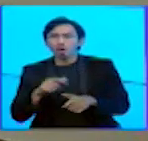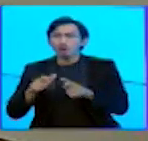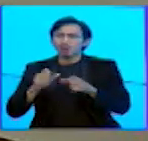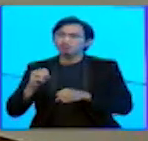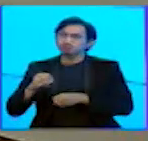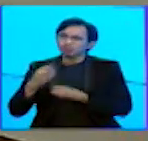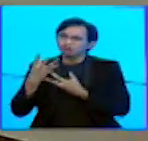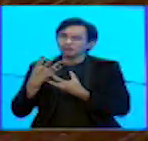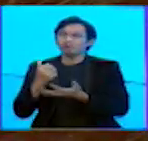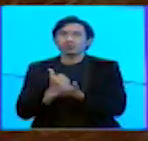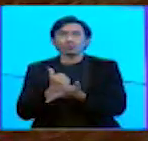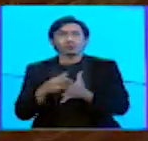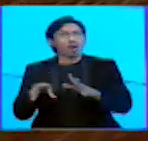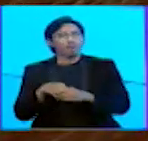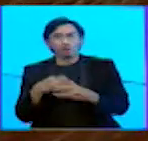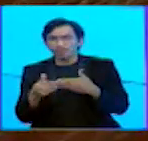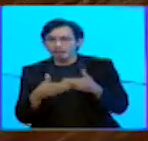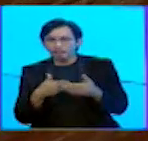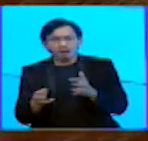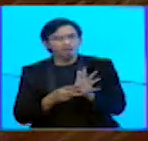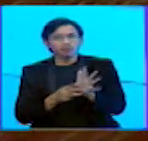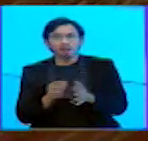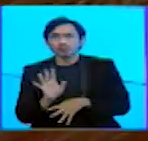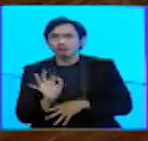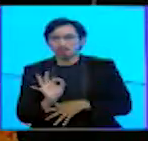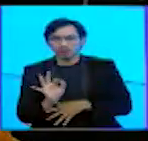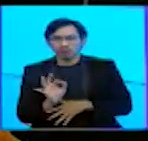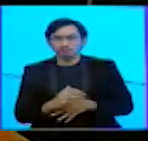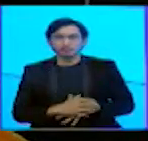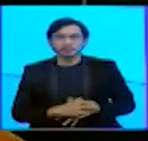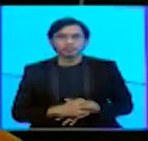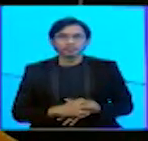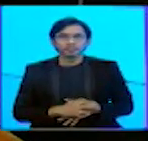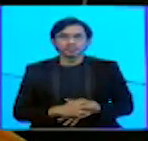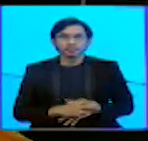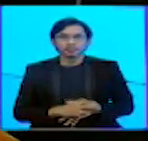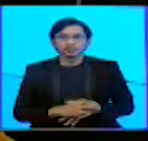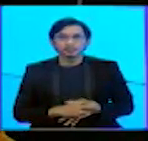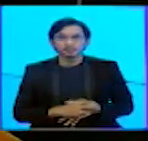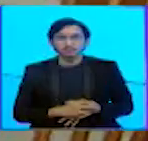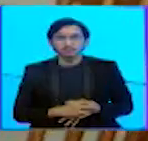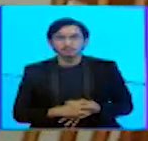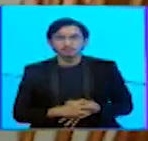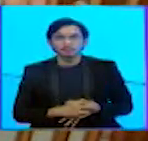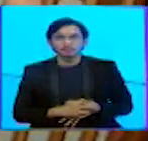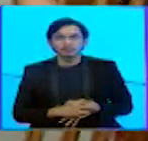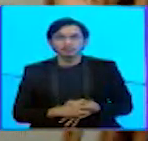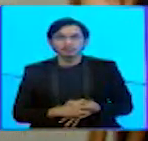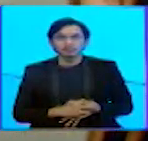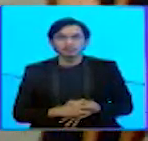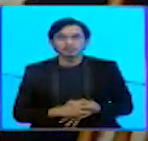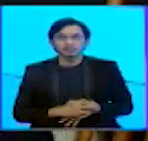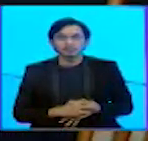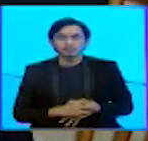Sementara itu, pengakuan dari pegawai KPK kepada tim Delik soal tes wawasan kebangsaan datang dari Tata Khoiriah. Jumlah pertanyaan justru